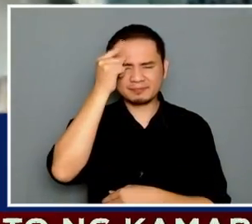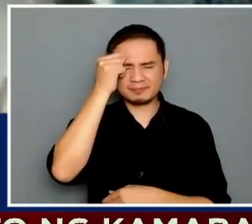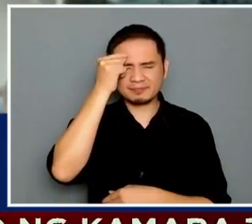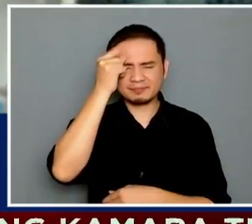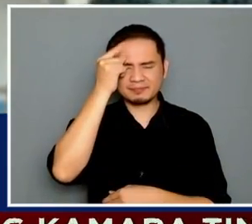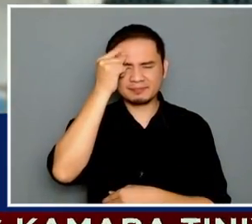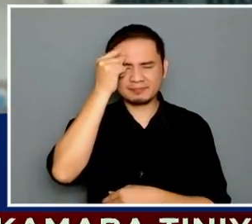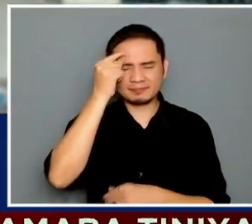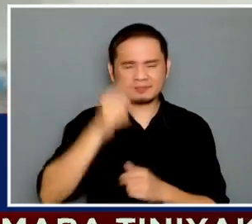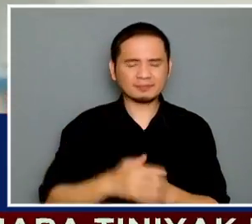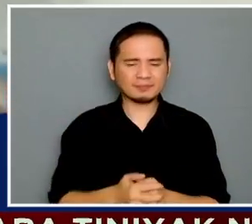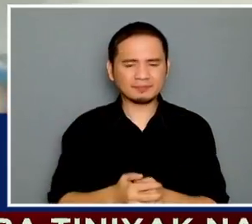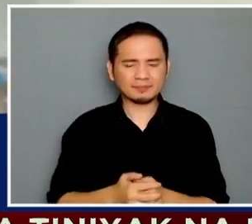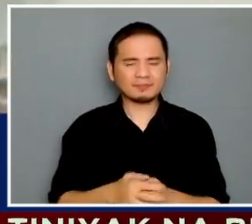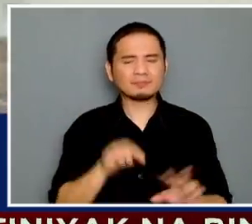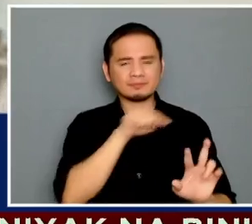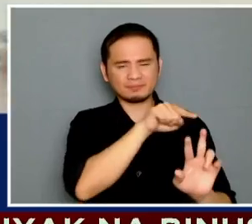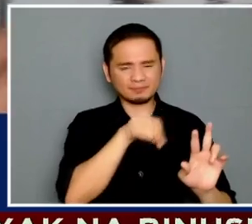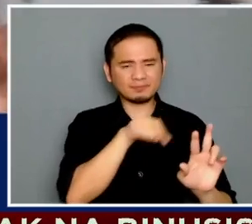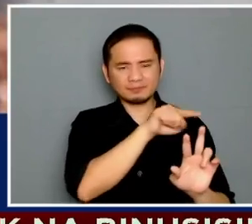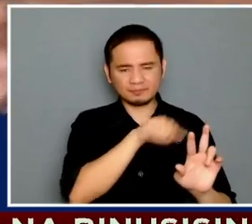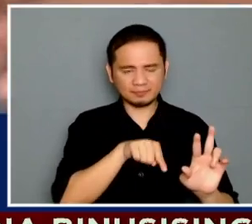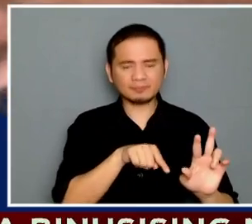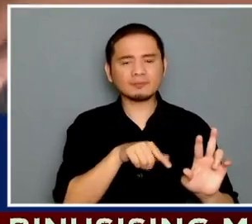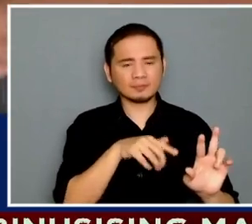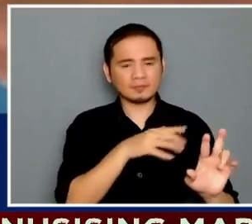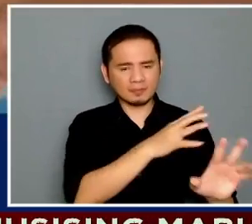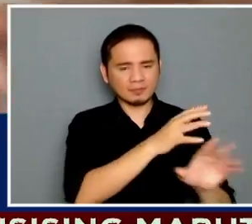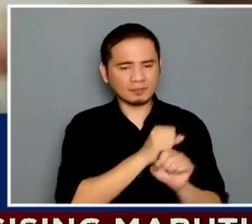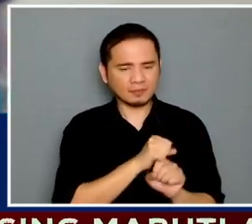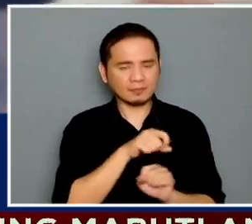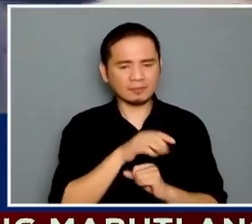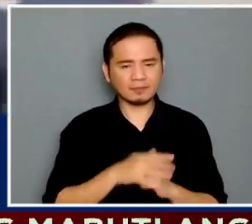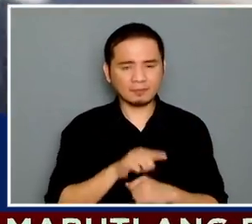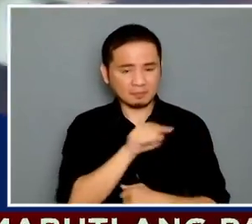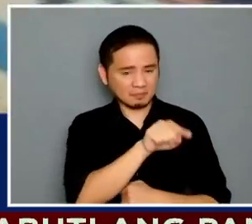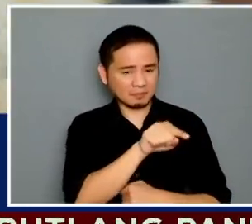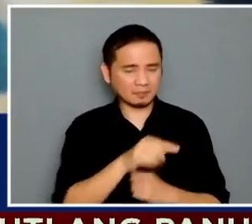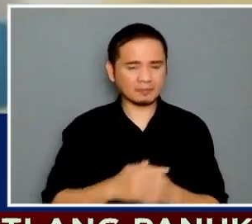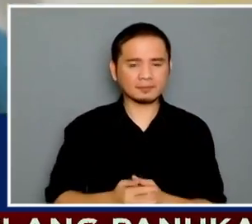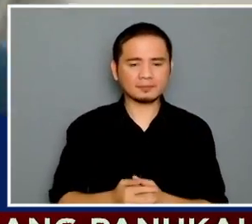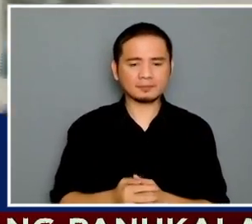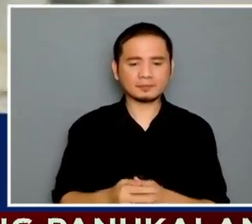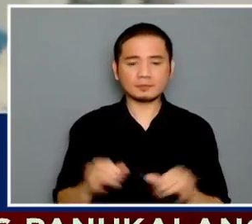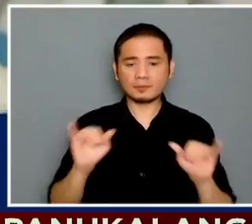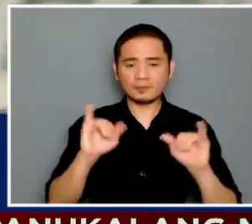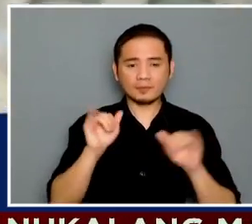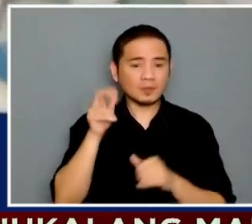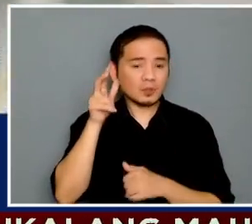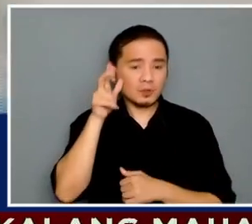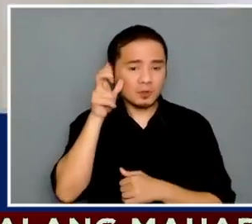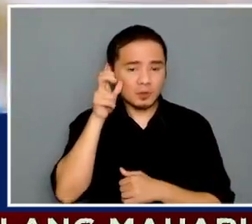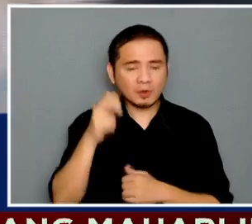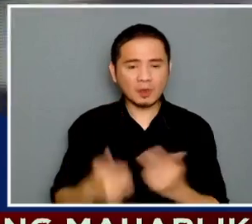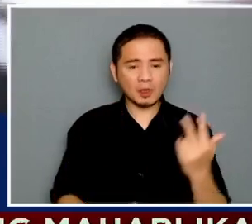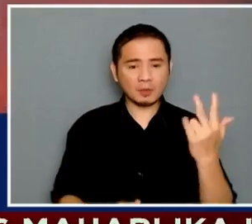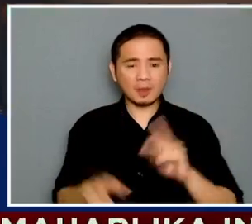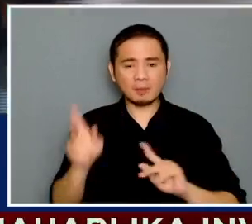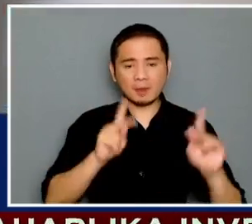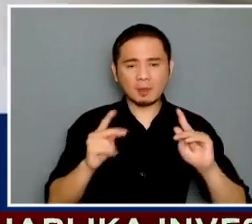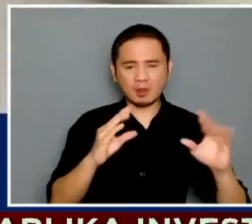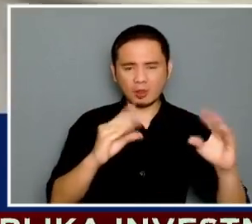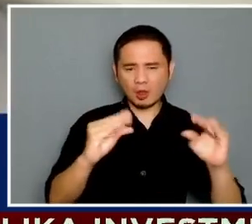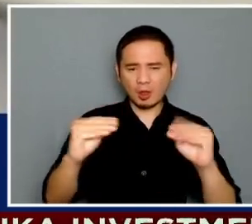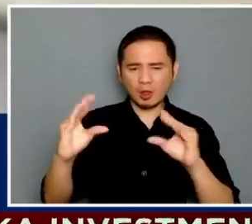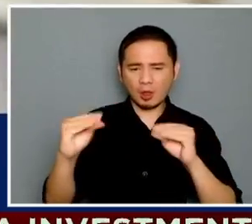Sirwin Sanchez. Dito sila kinuha. Itinuro rin niya kung saan niya narinig ang tatlong taong pinag-uusapan umano ang